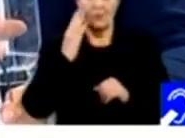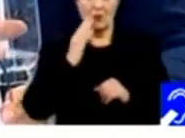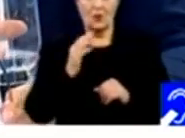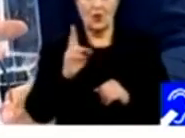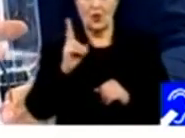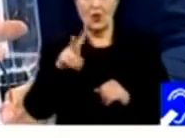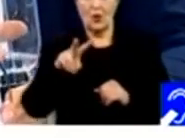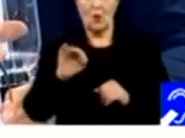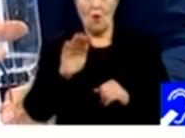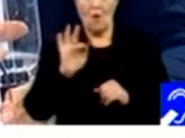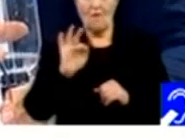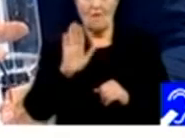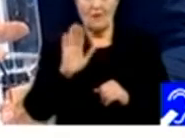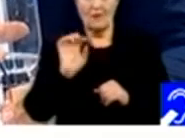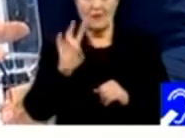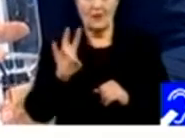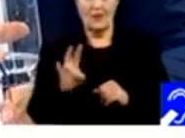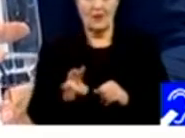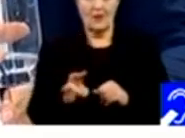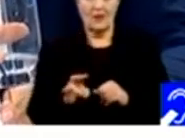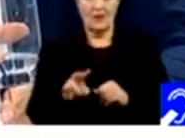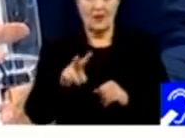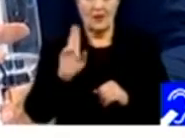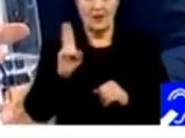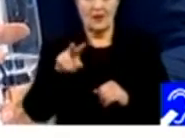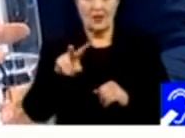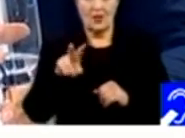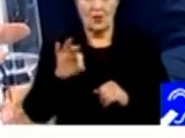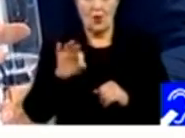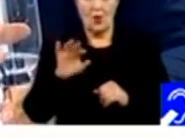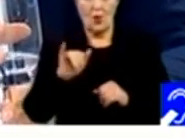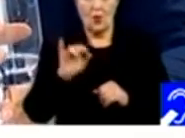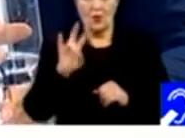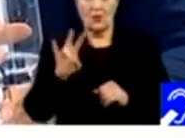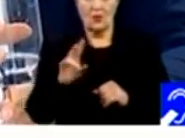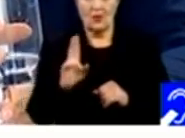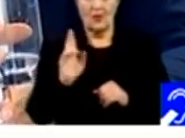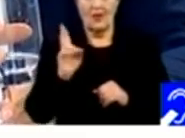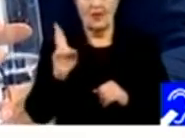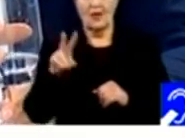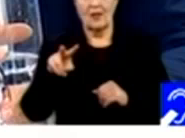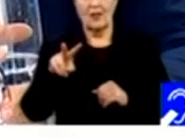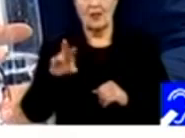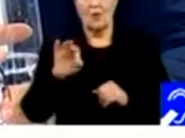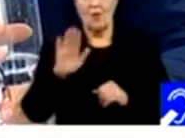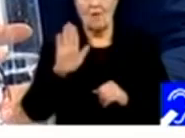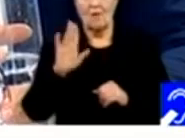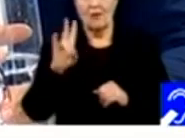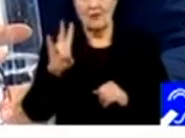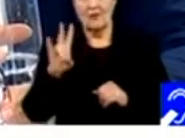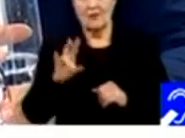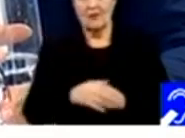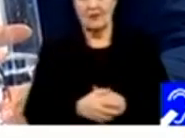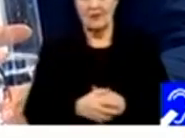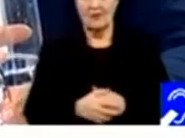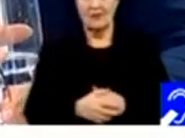de interne. Păi ați spus, este un clown. Un clown. Clown? La fel ca și dumneavoastră. Clown e corect în limba română. Vă mai fac o dată avertizare.